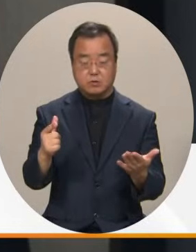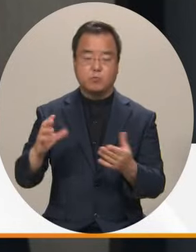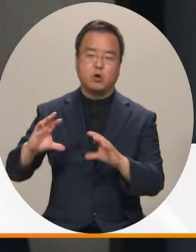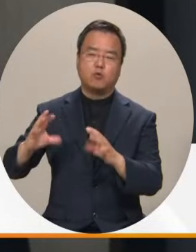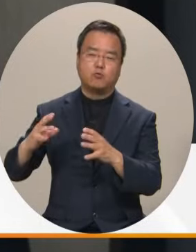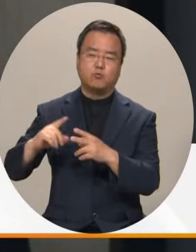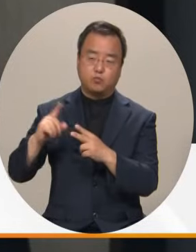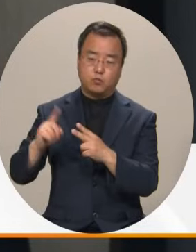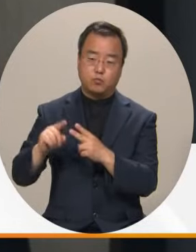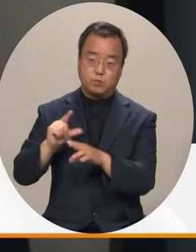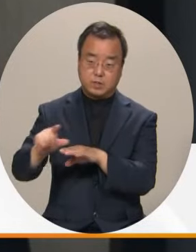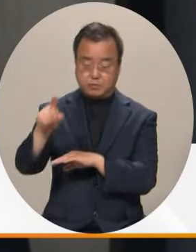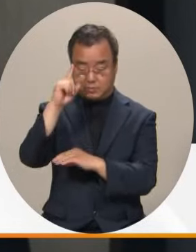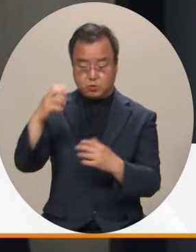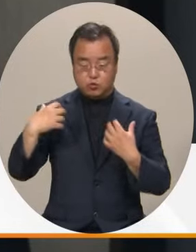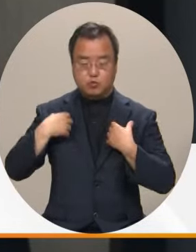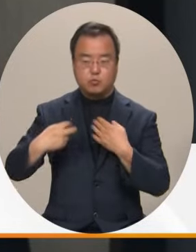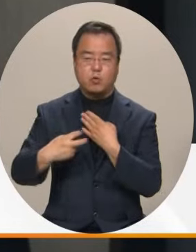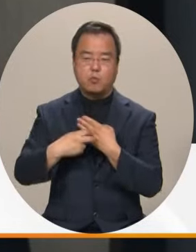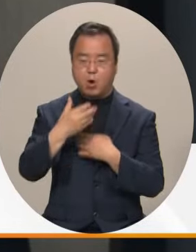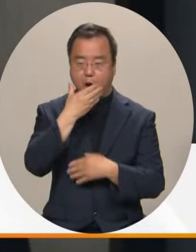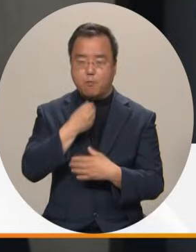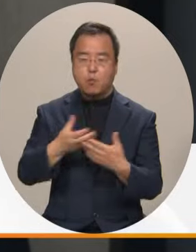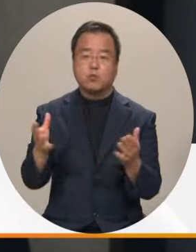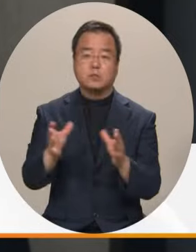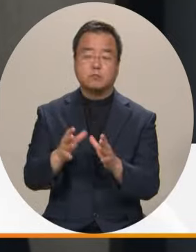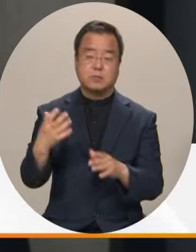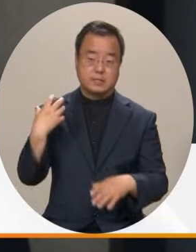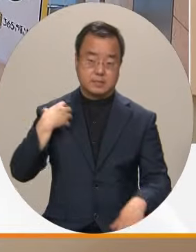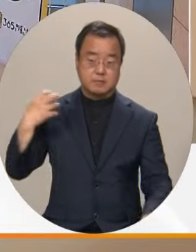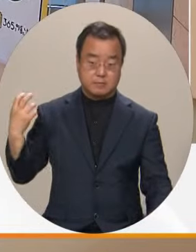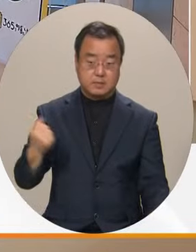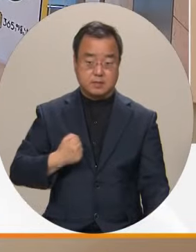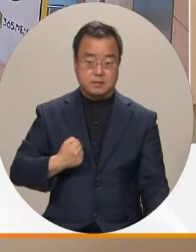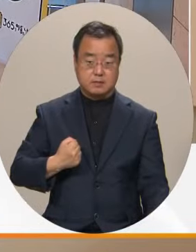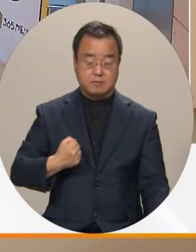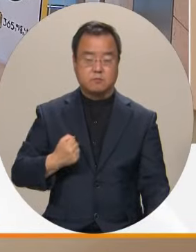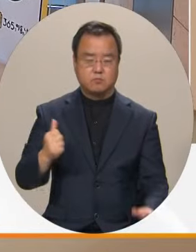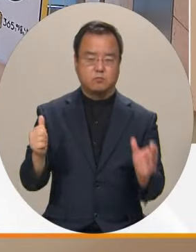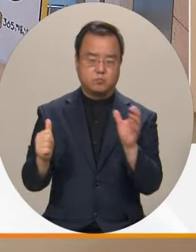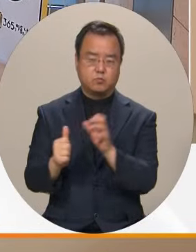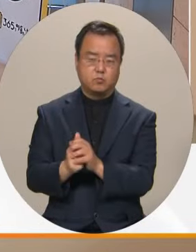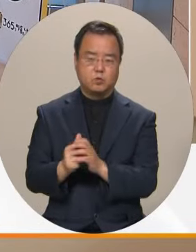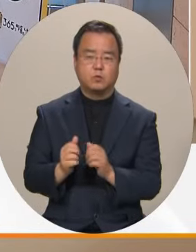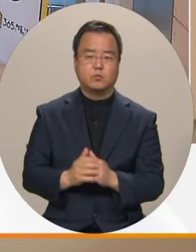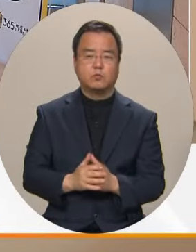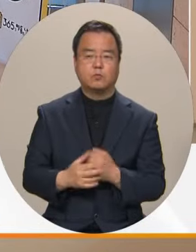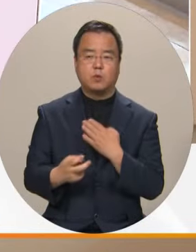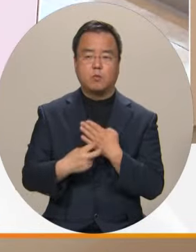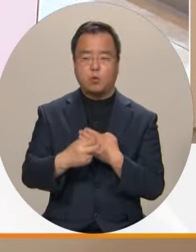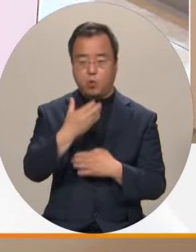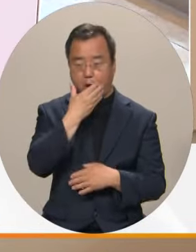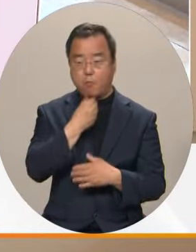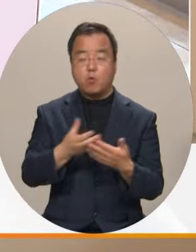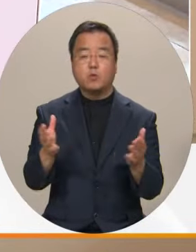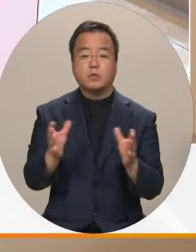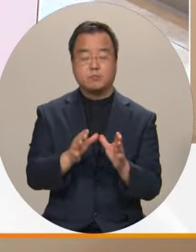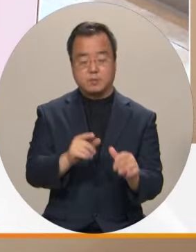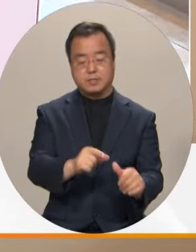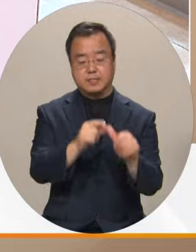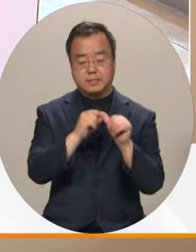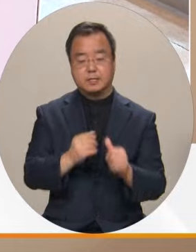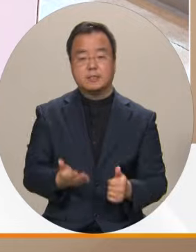단체 특히 뭐 복지부와 지방자치 단체 책임 으로 이젠 오게 되고 보건 복지부는 입양정책 위원회를